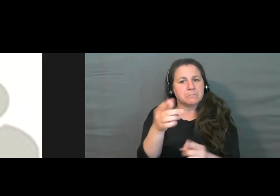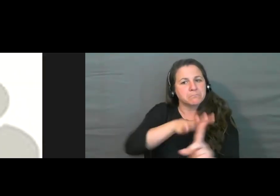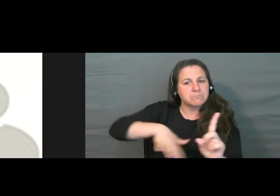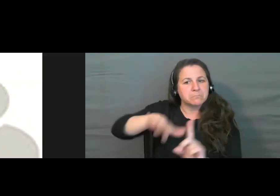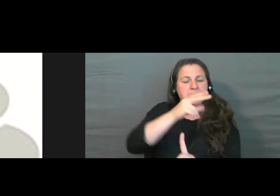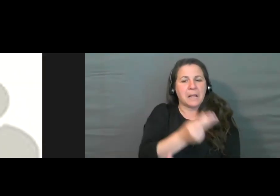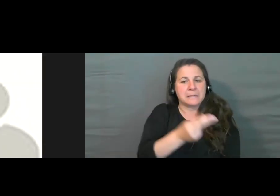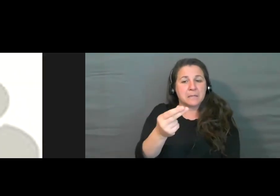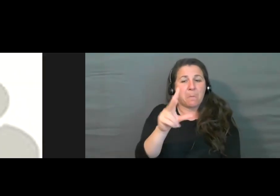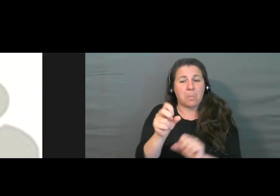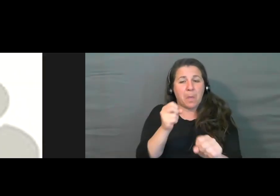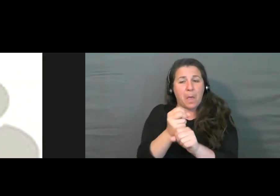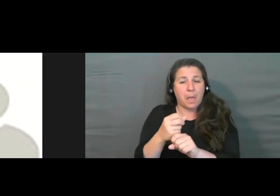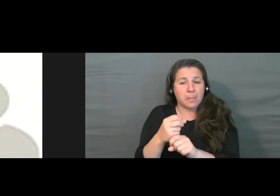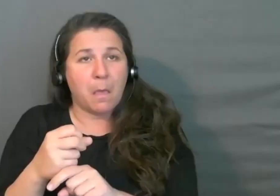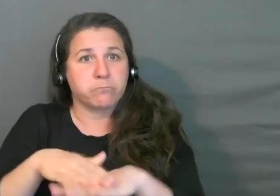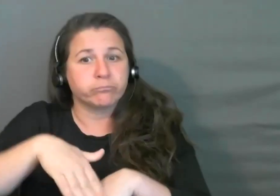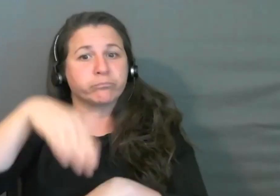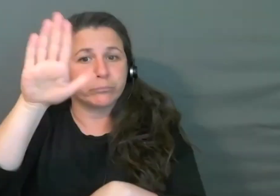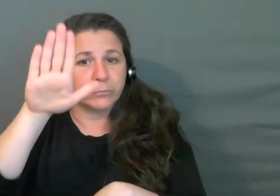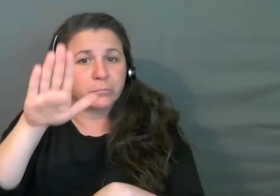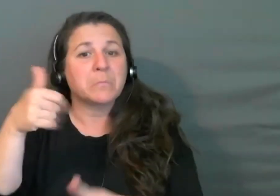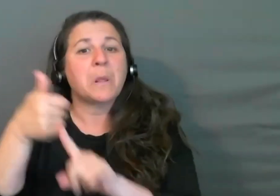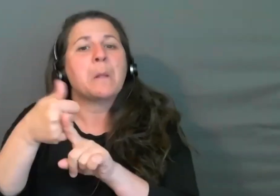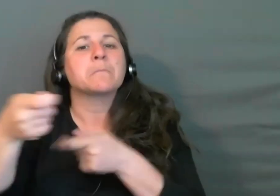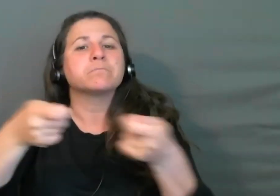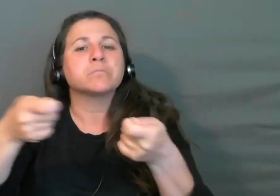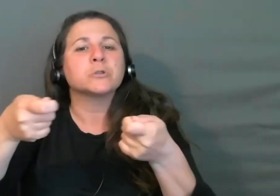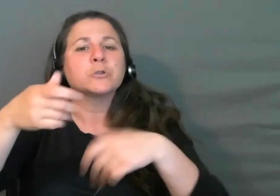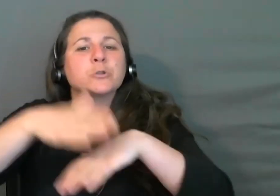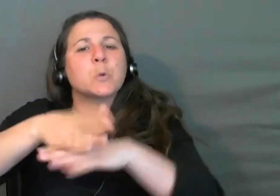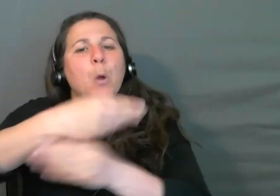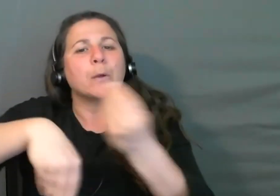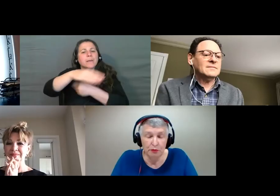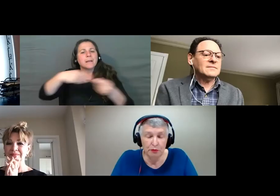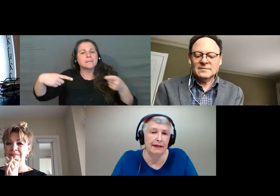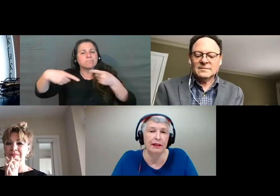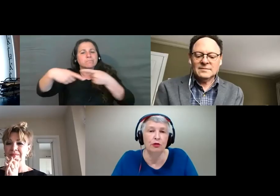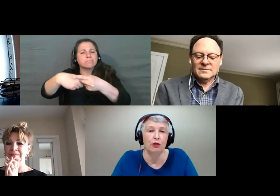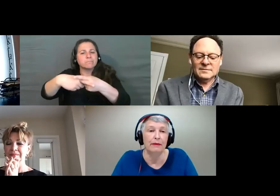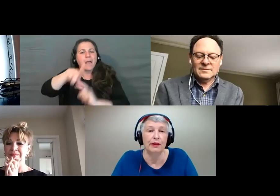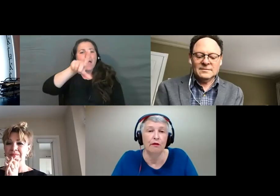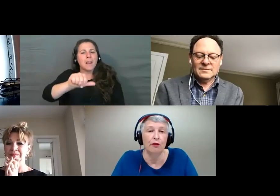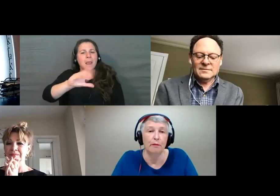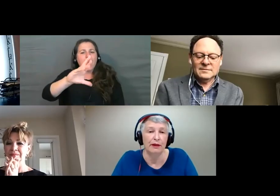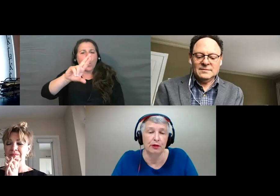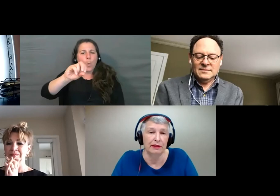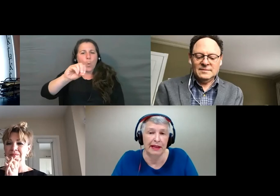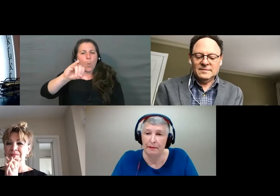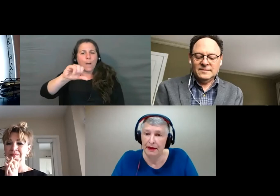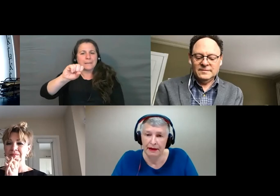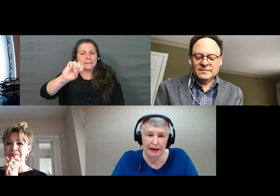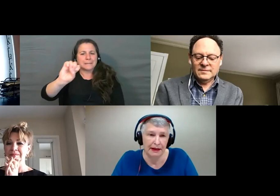Elle dirige la Croisée depuis 21 ans. La Croisée, c'est un service spécialisé de main-d'œuvre